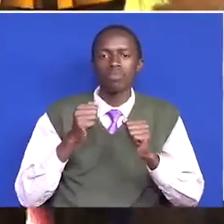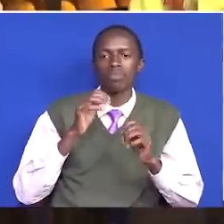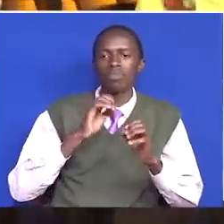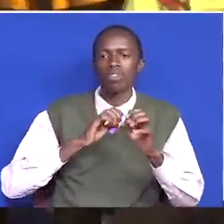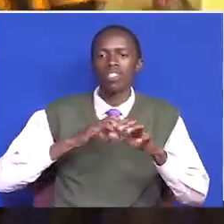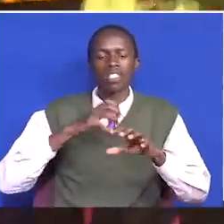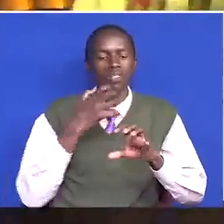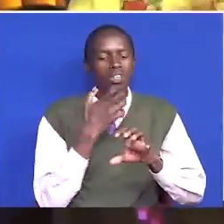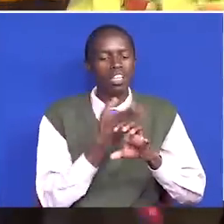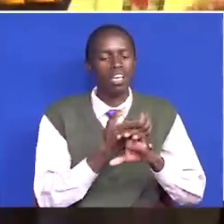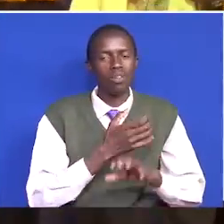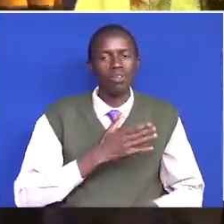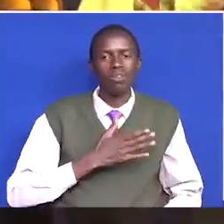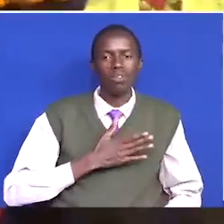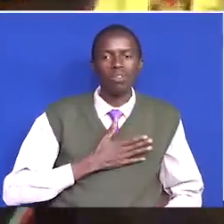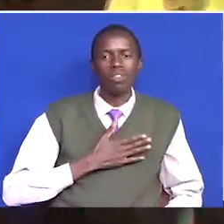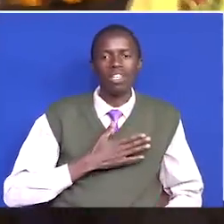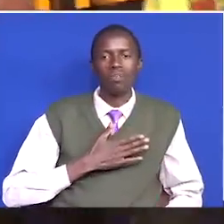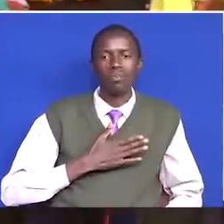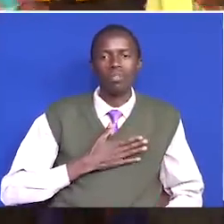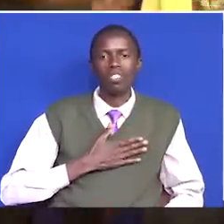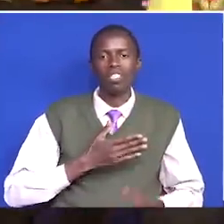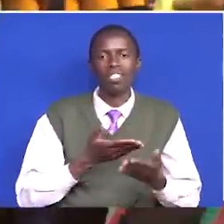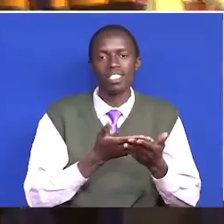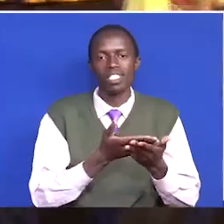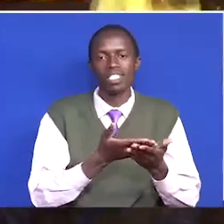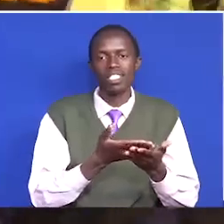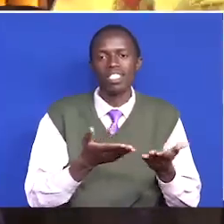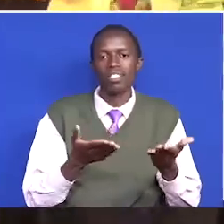Jiwe langu. Na pembeni.